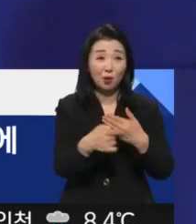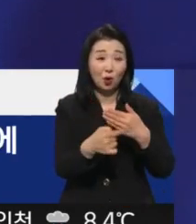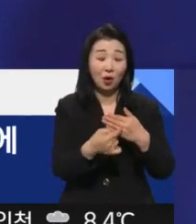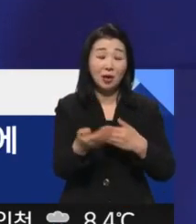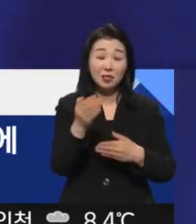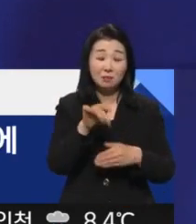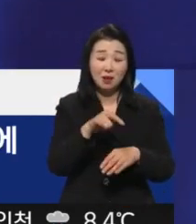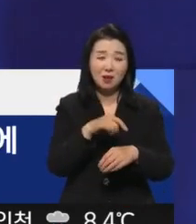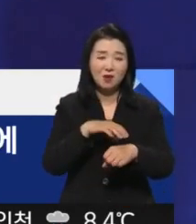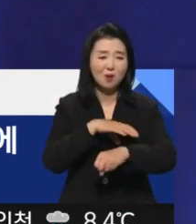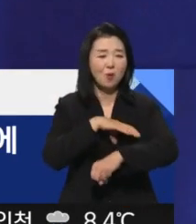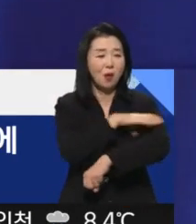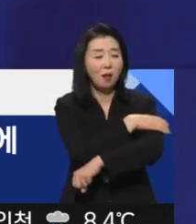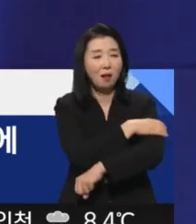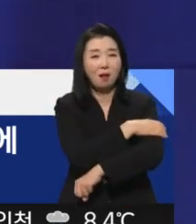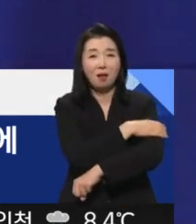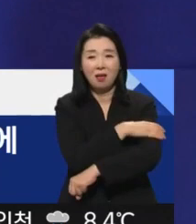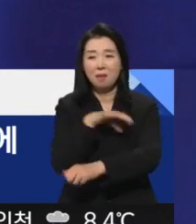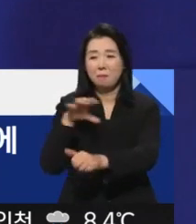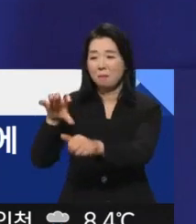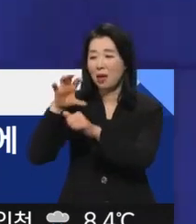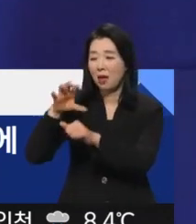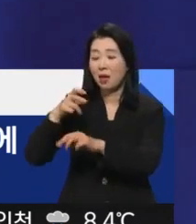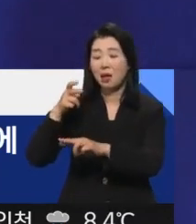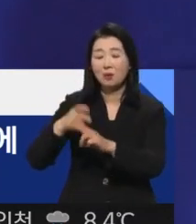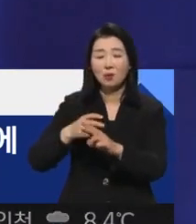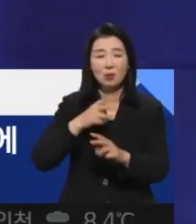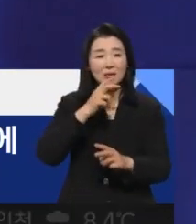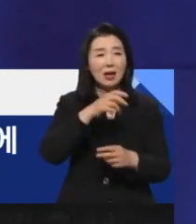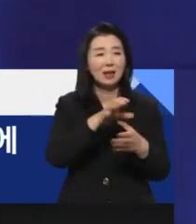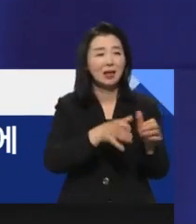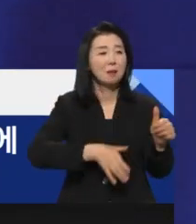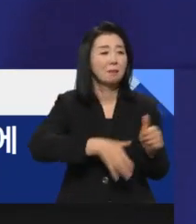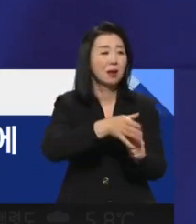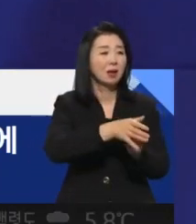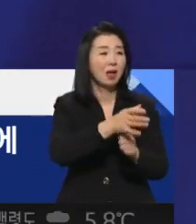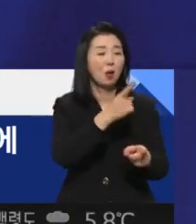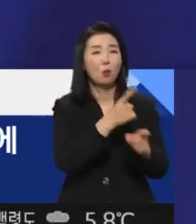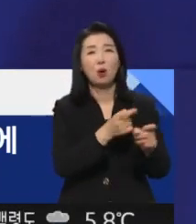권력기관을 동원한 야당 파괴 정적 죽이기에 골몰했습니다.